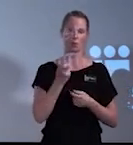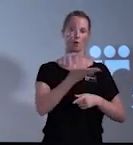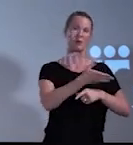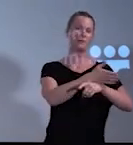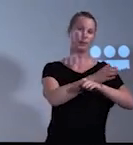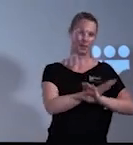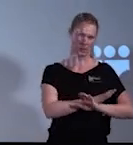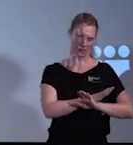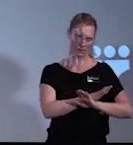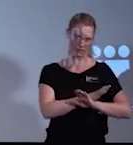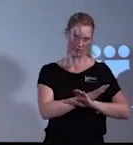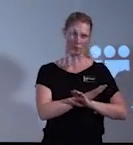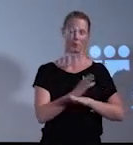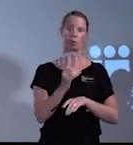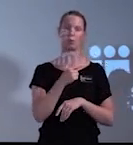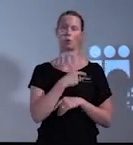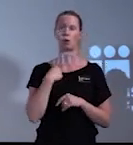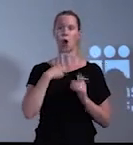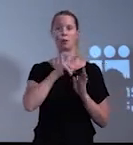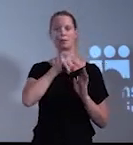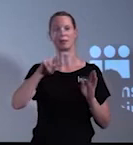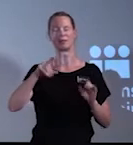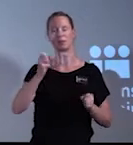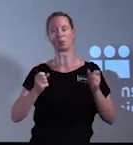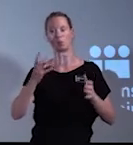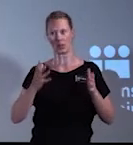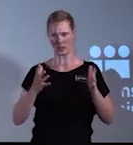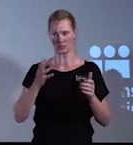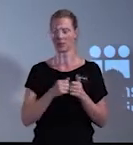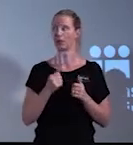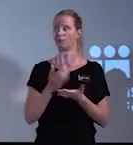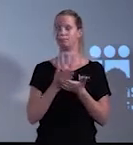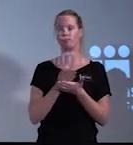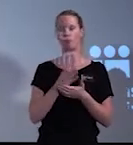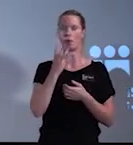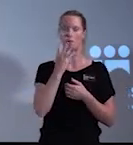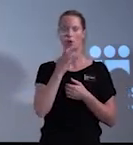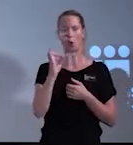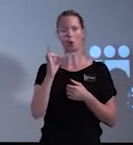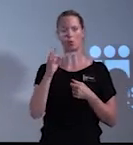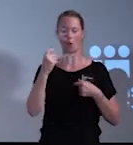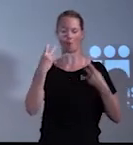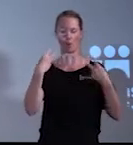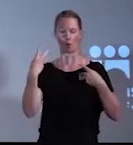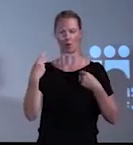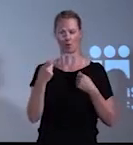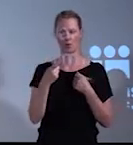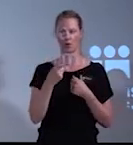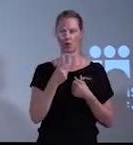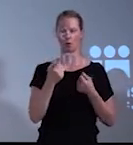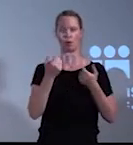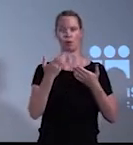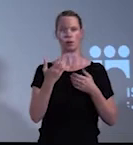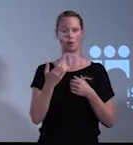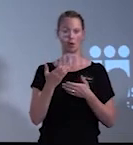vilande. Och därför gör statistiken lite osäker. Men säg att ungefär 400 av de här biograferna är vad vi kallar